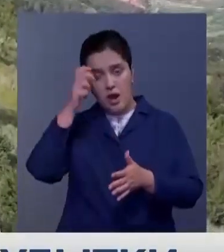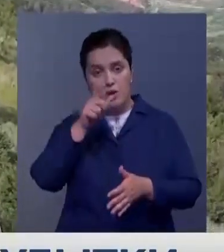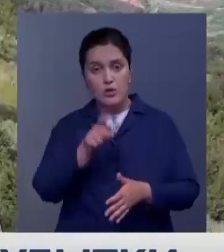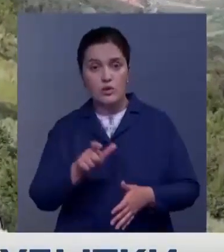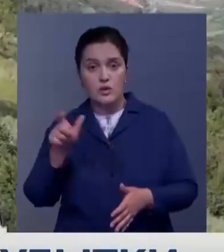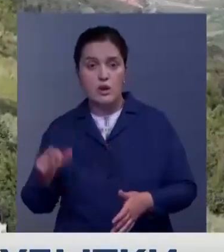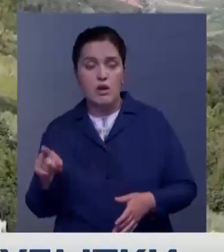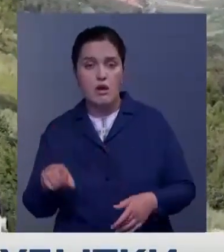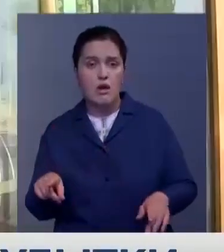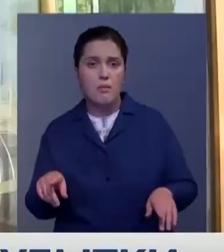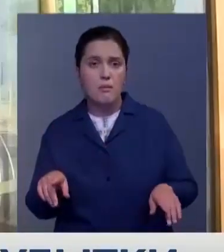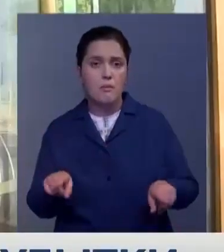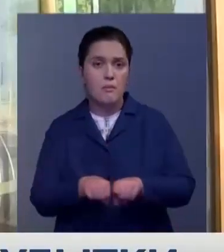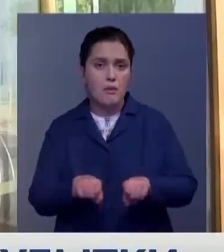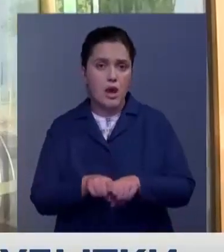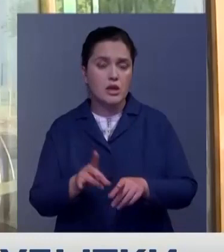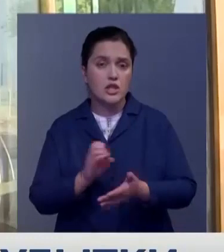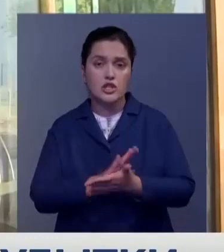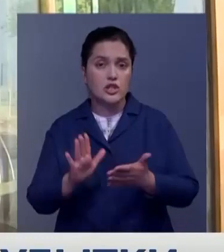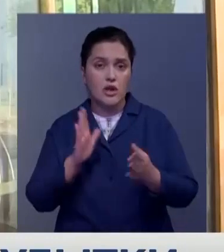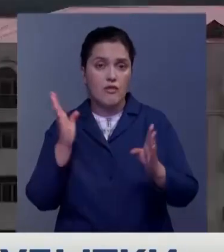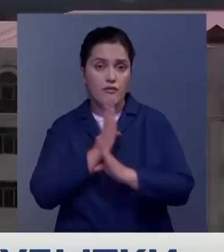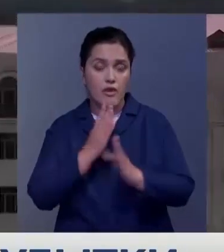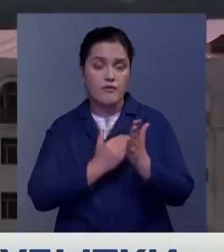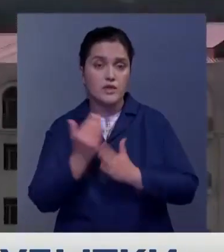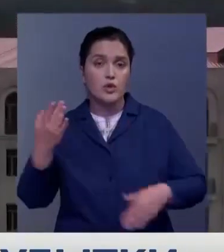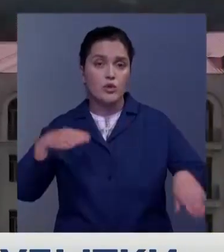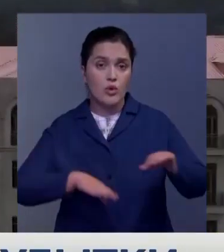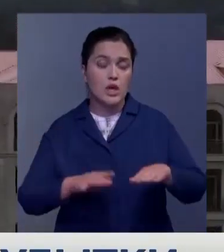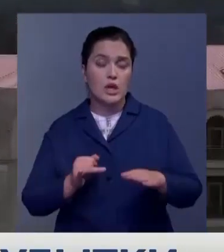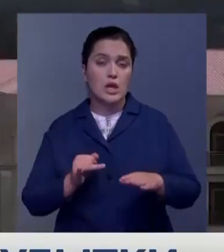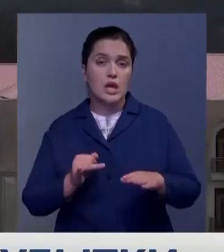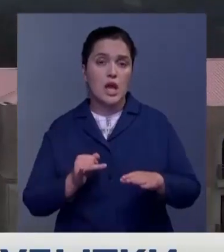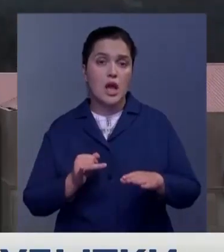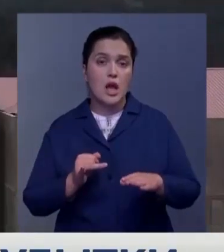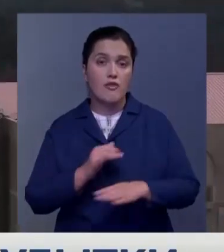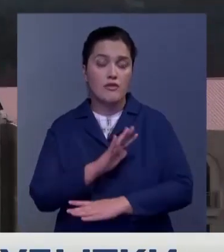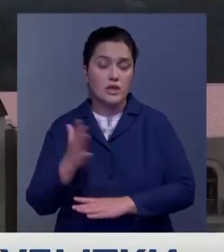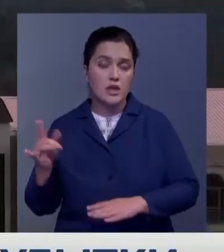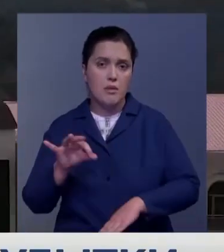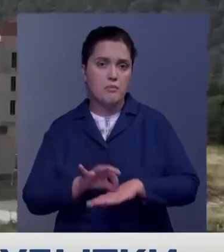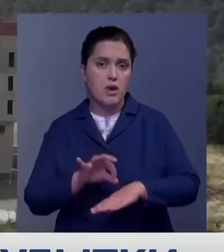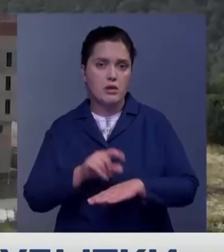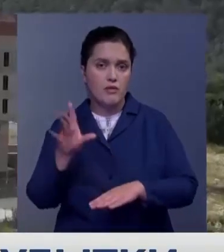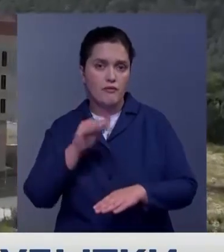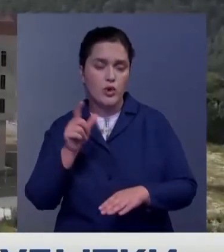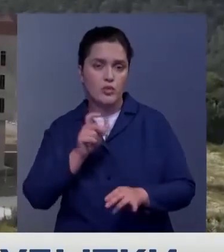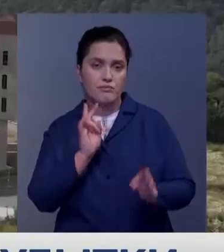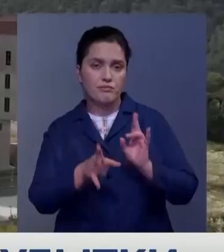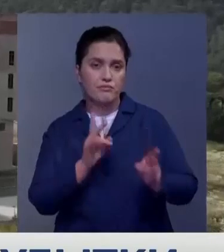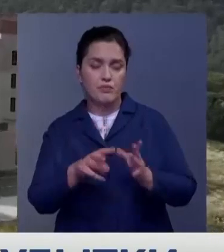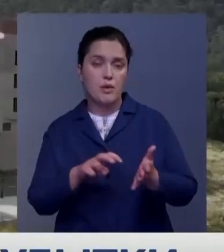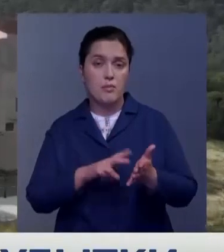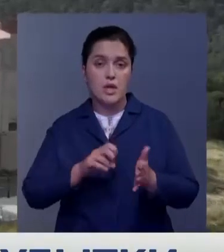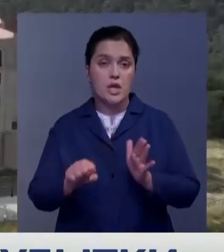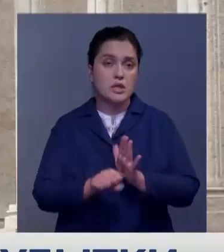стал ассоциироваться у многих не с чистым воздухом, высокогорья и прохладой в тенистых лесах, а с болезнью. Как результат, ни зимнего,